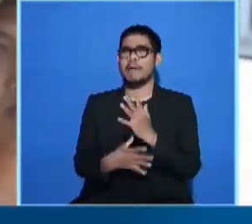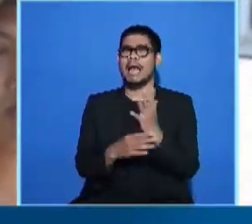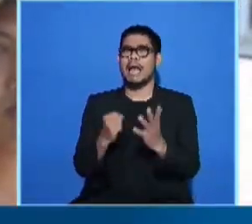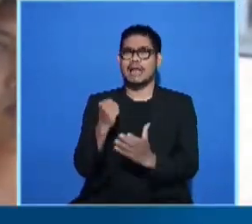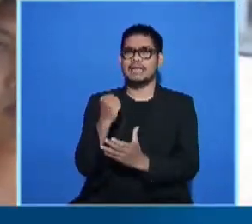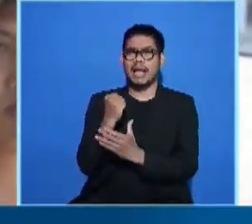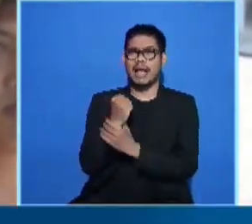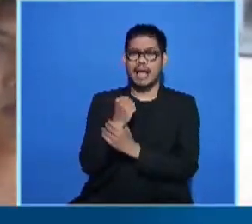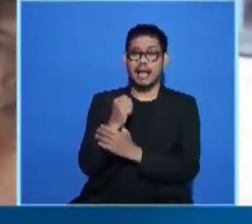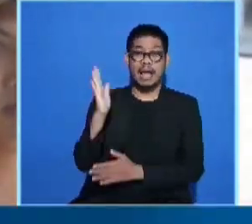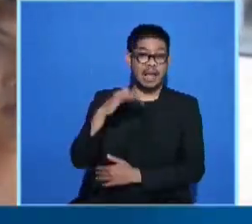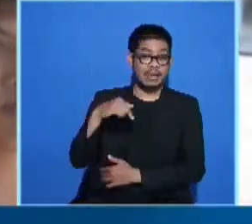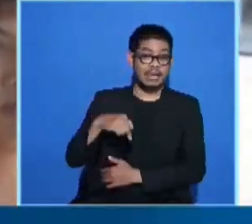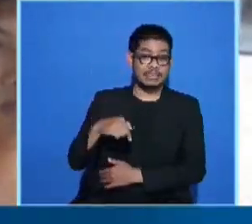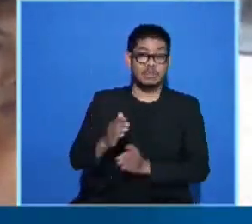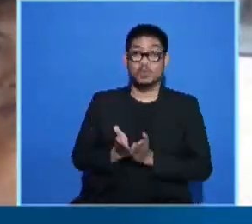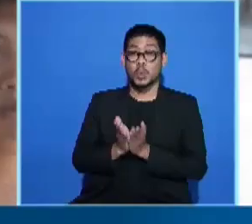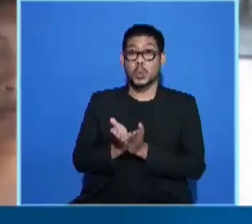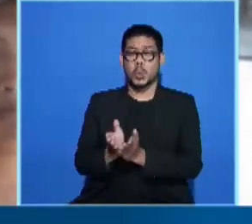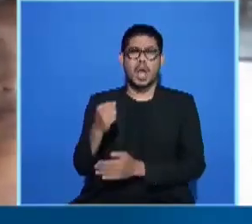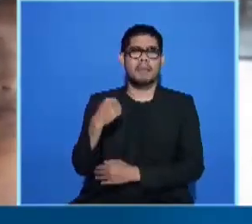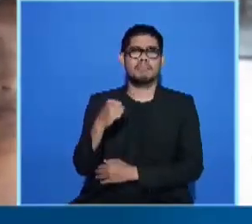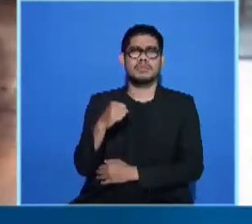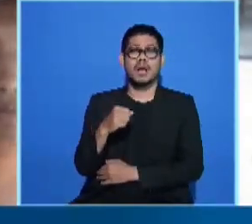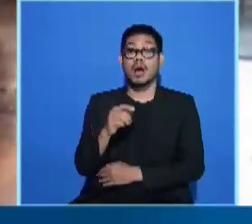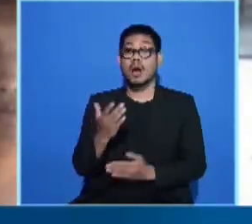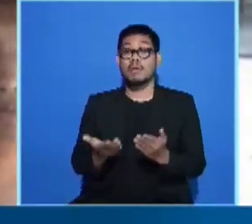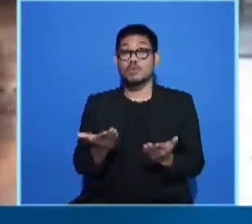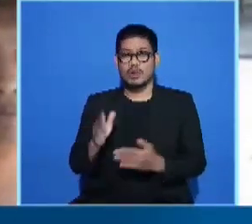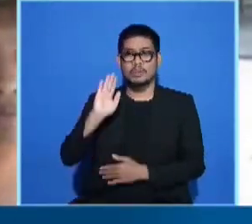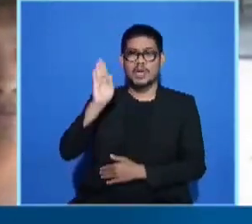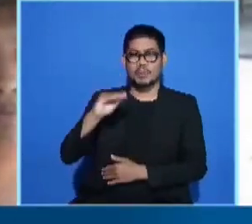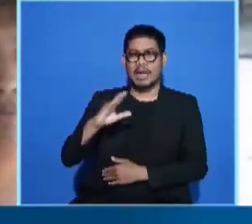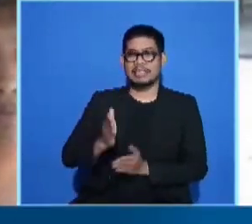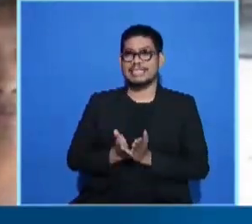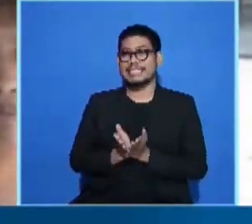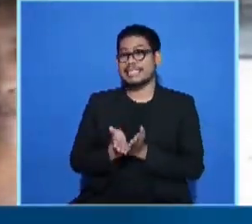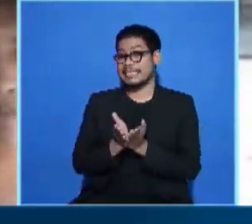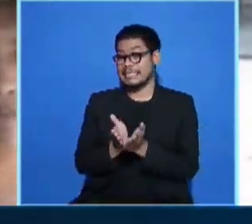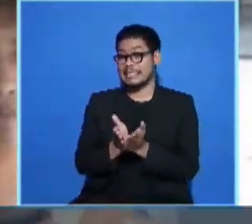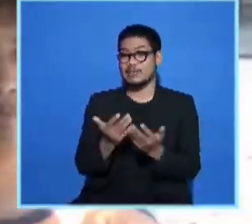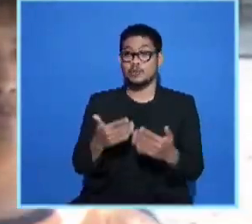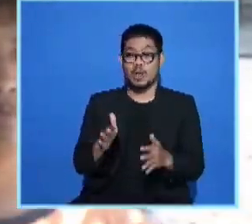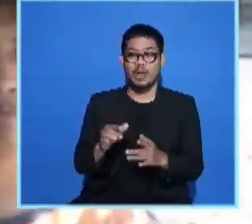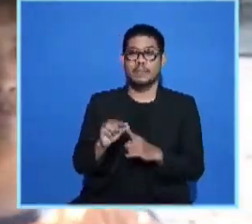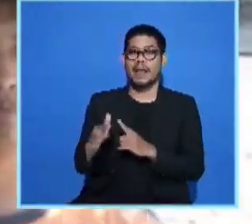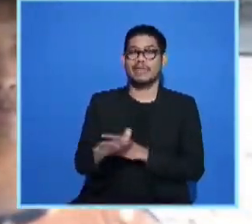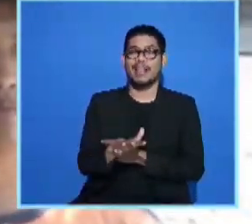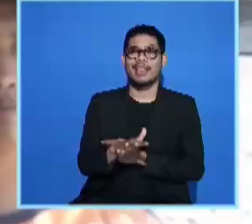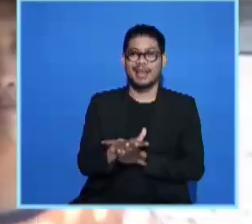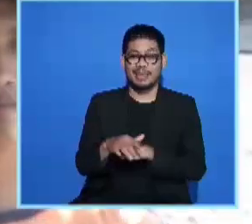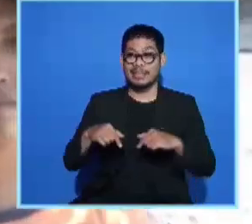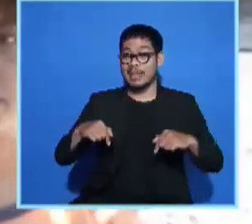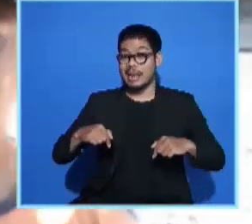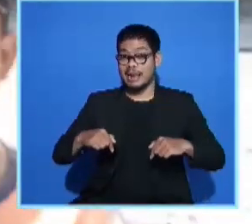ini nelayan belum bisa melaut perkiraan besok pagi nelayan akan melaut di Pantai Glagah ini